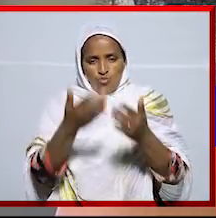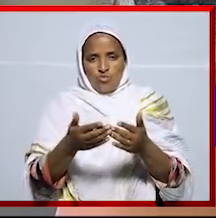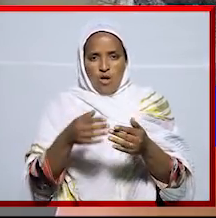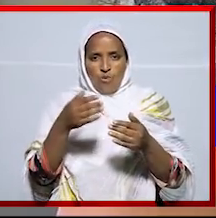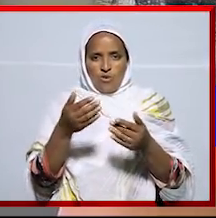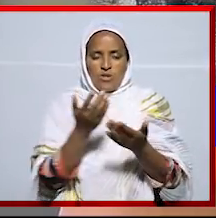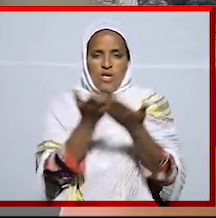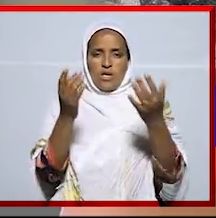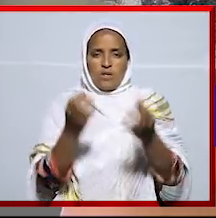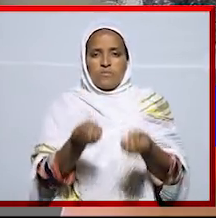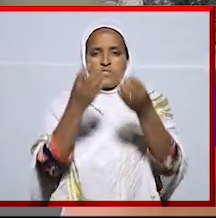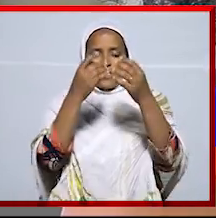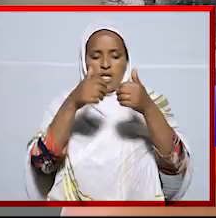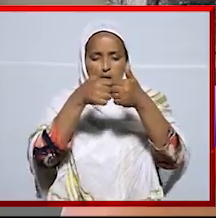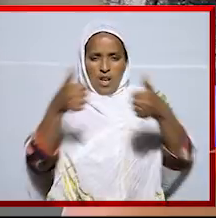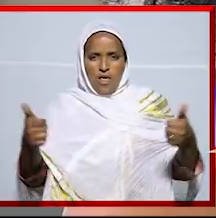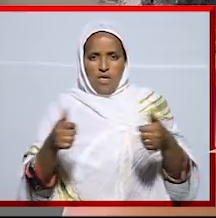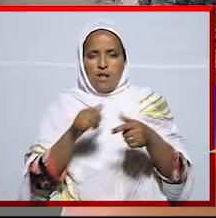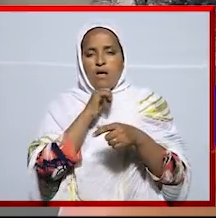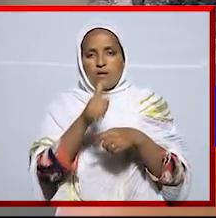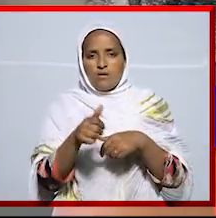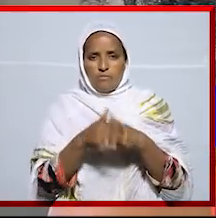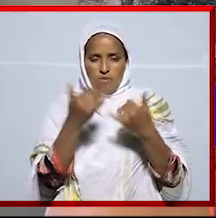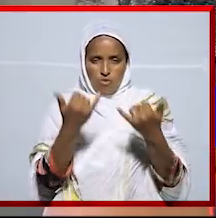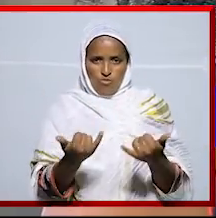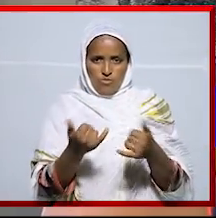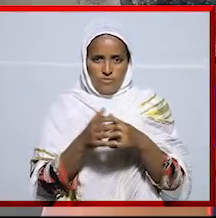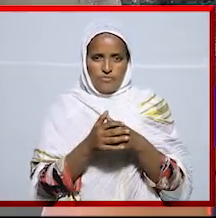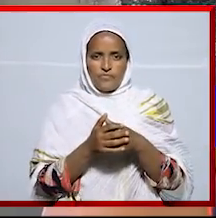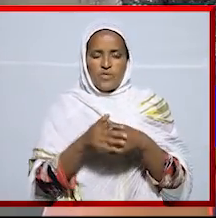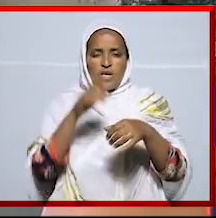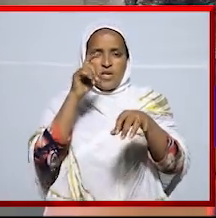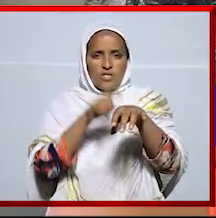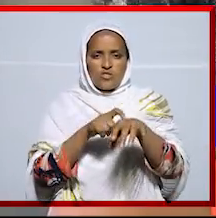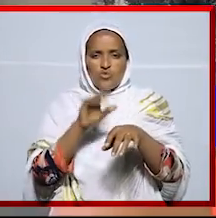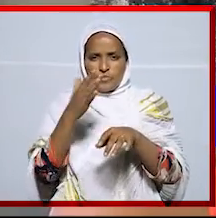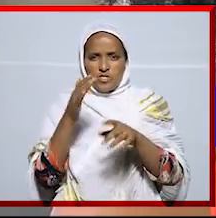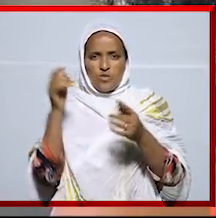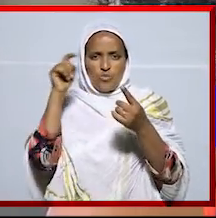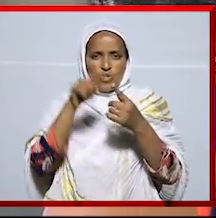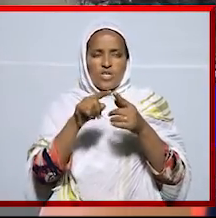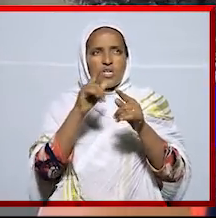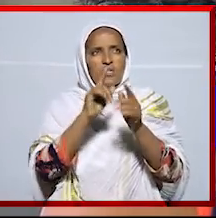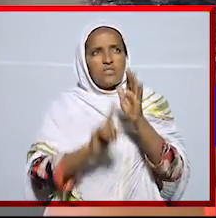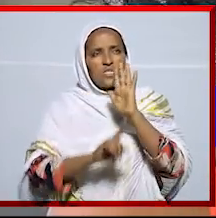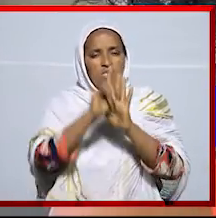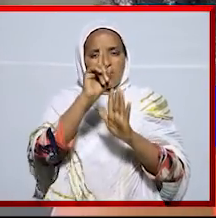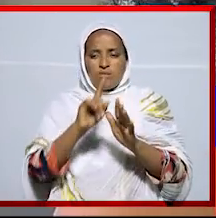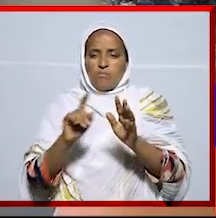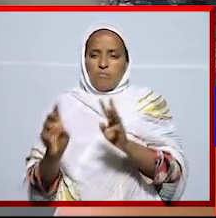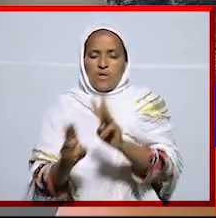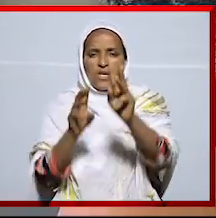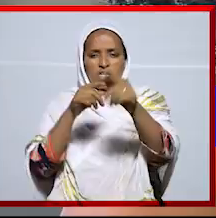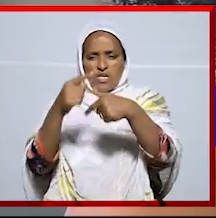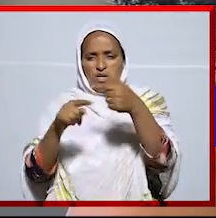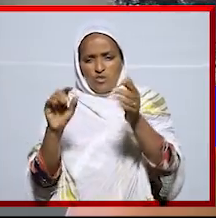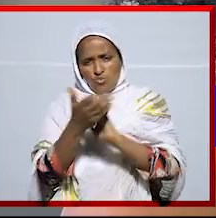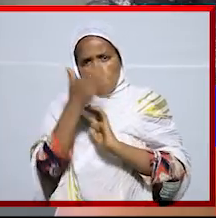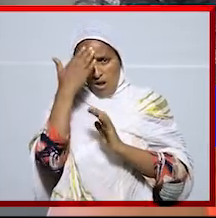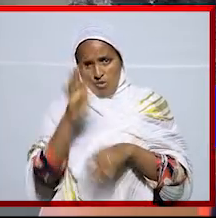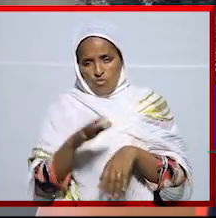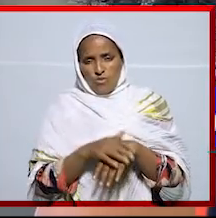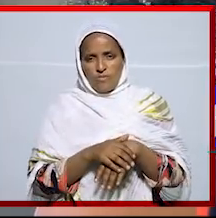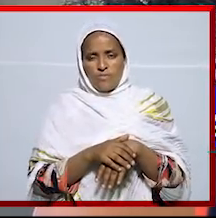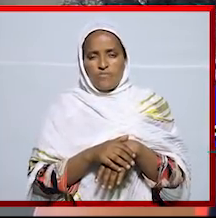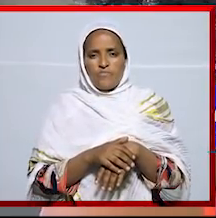ይበዛዋል፣ ምክንያቱም እየለየን አይደለም። ጊዜው መሰለኝ ወደ ስልጣኔ መንገድ እየሄድን